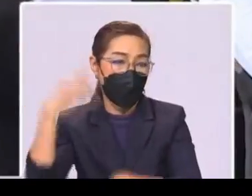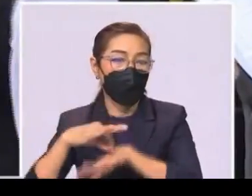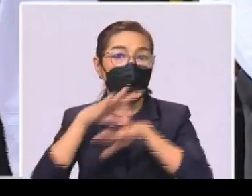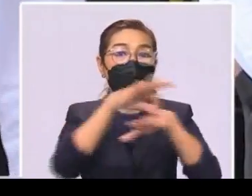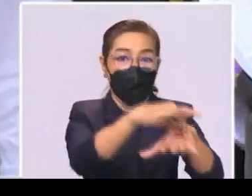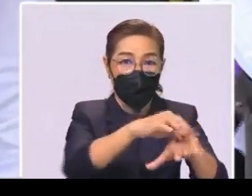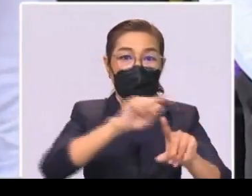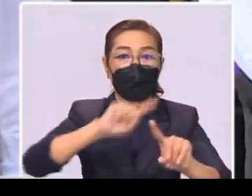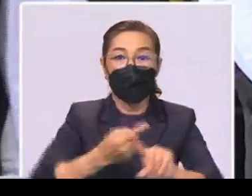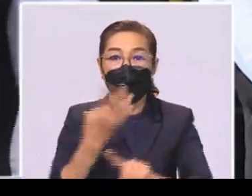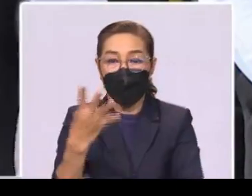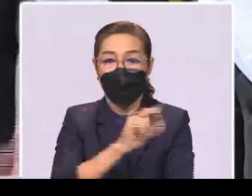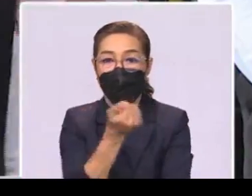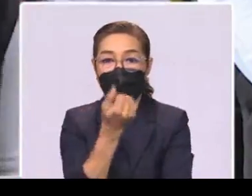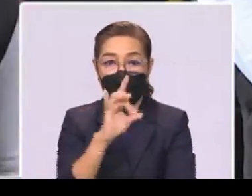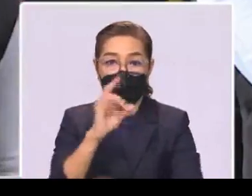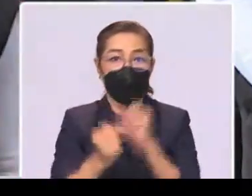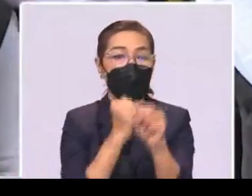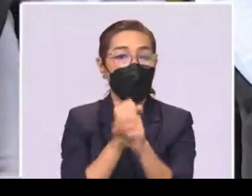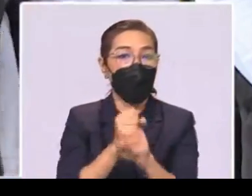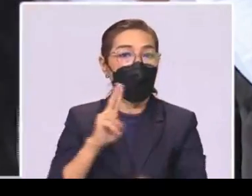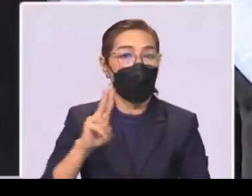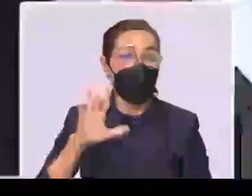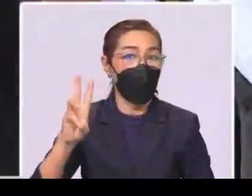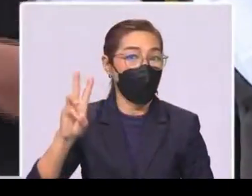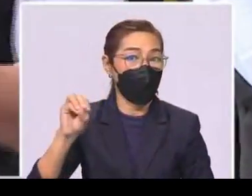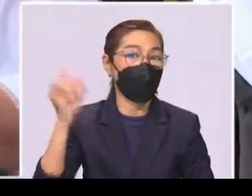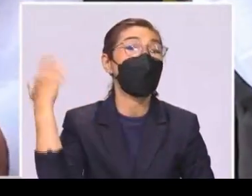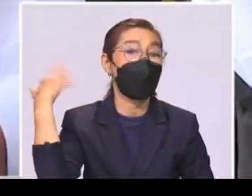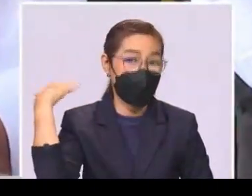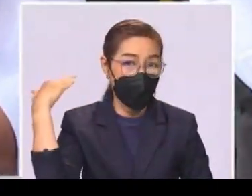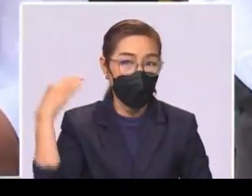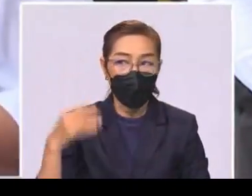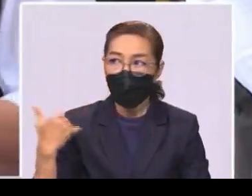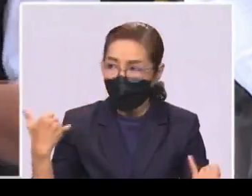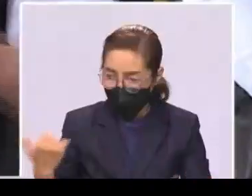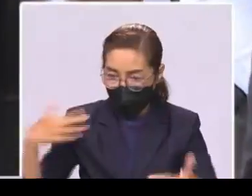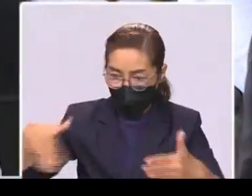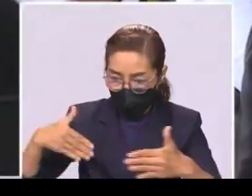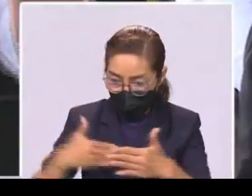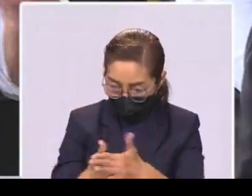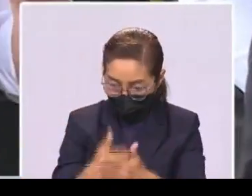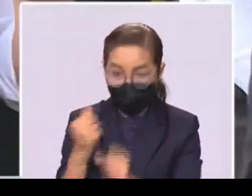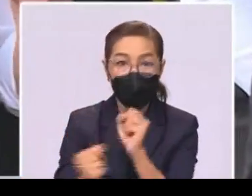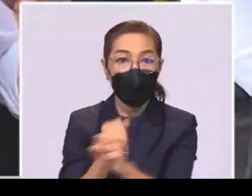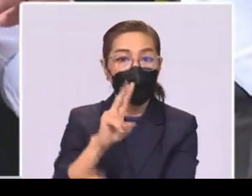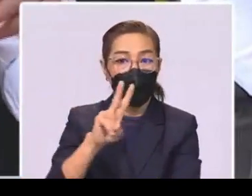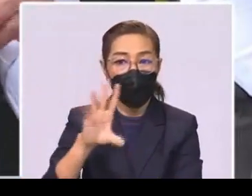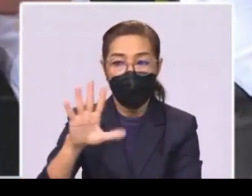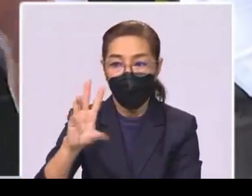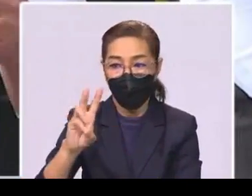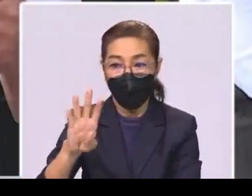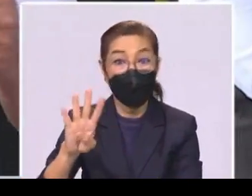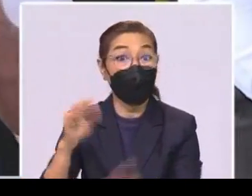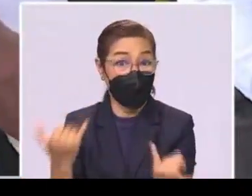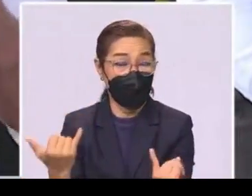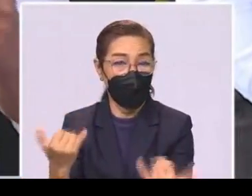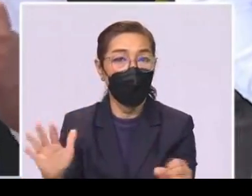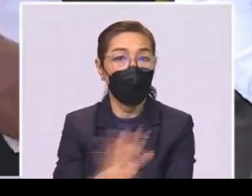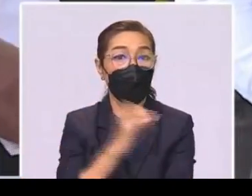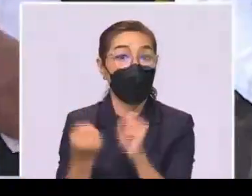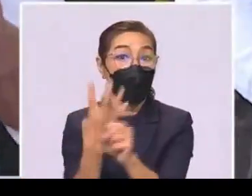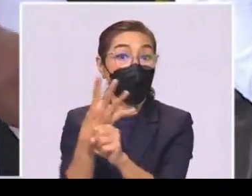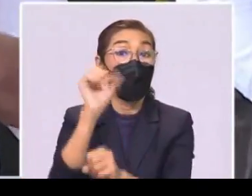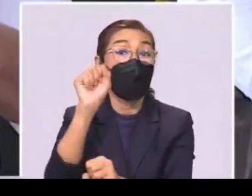18เมษายนปี2560นี่ 64ใช่มั้ยใช่ค่ะก็ 4ปีครบแล้วเนาะ